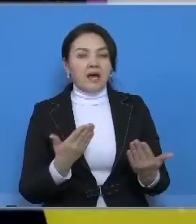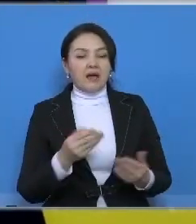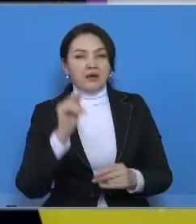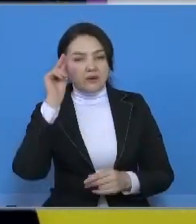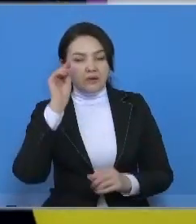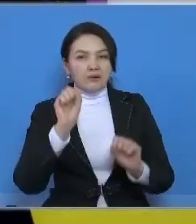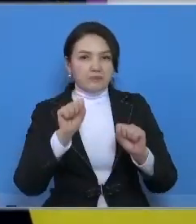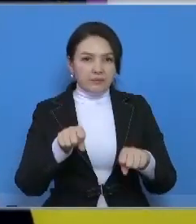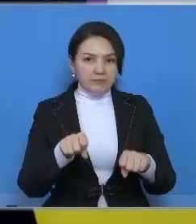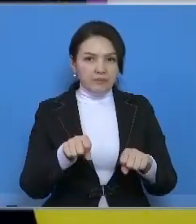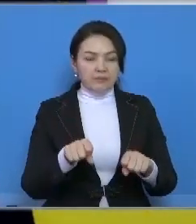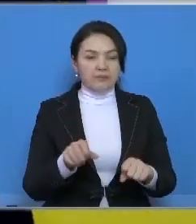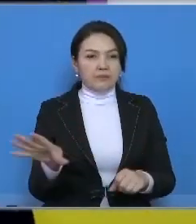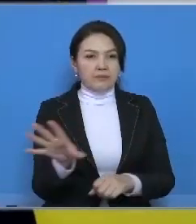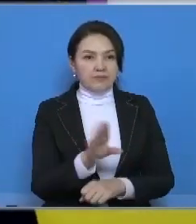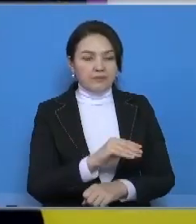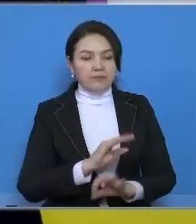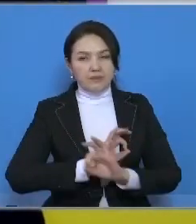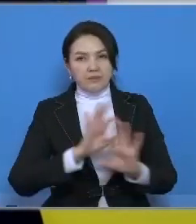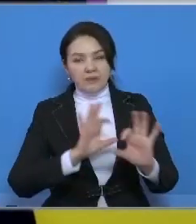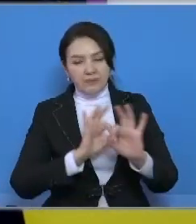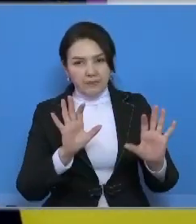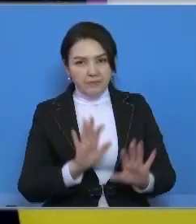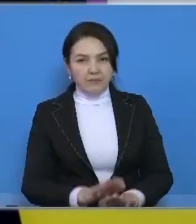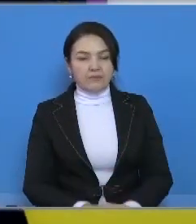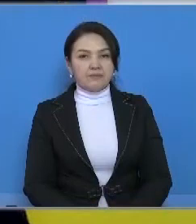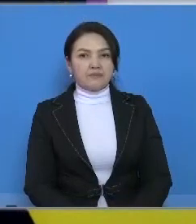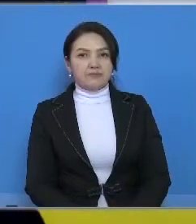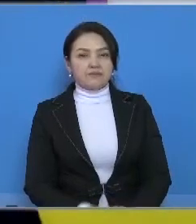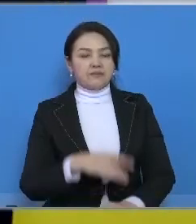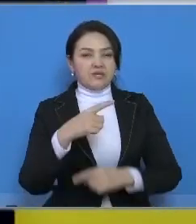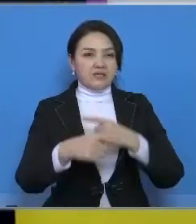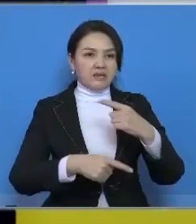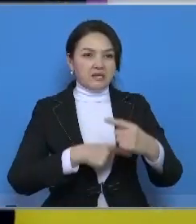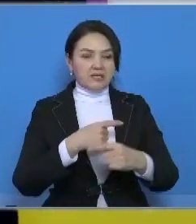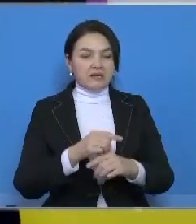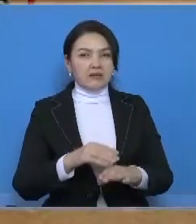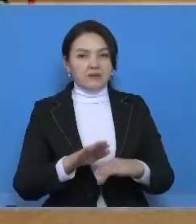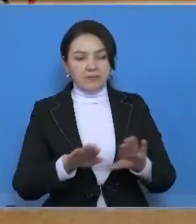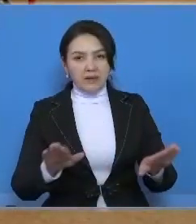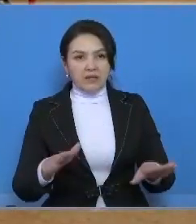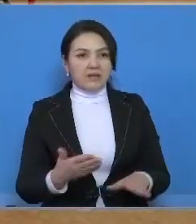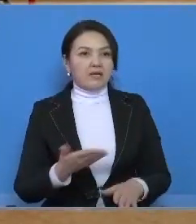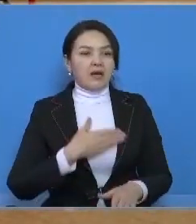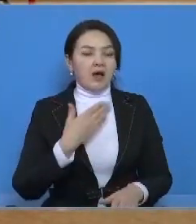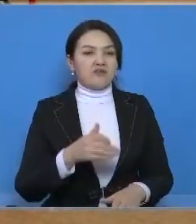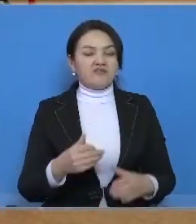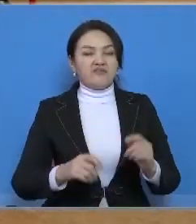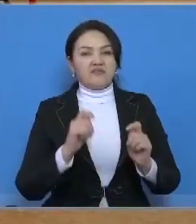болады, соның барлығын түсіндіретін боламыз біздің келешек түлектерге. Айта өтсек,